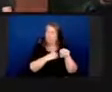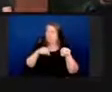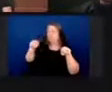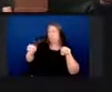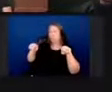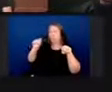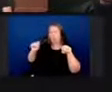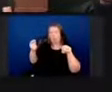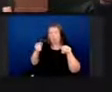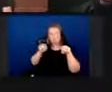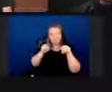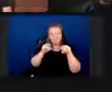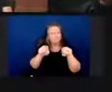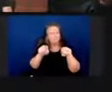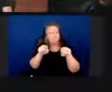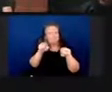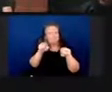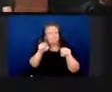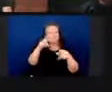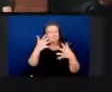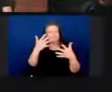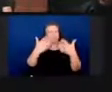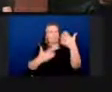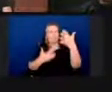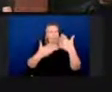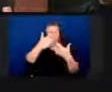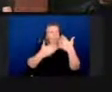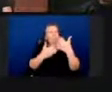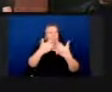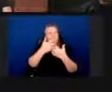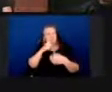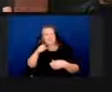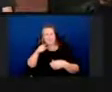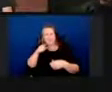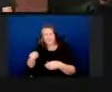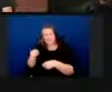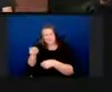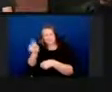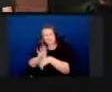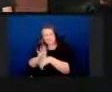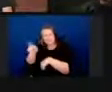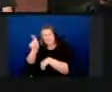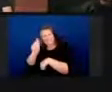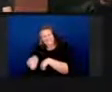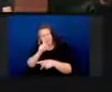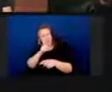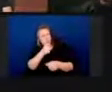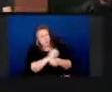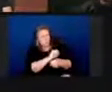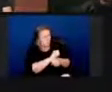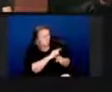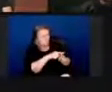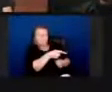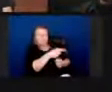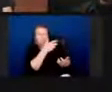tumeona kulikuwa na changamoto moja. Changamoto ilikuwa ya kuwa wanafunzi